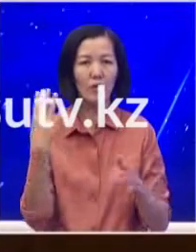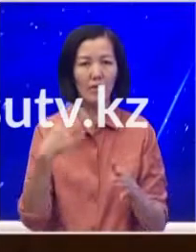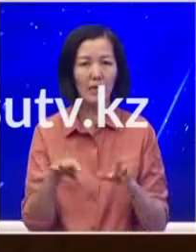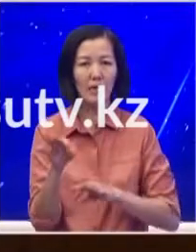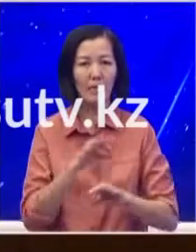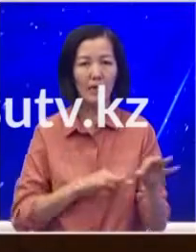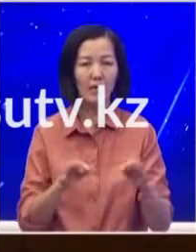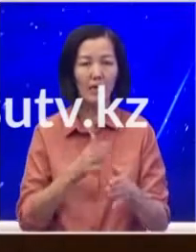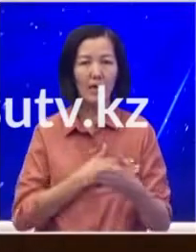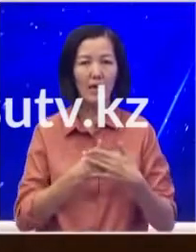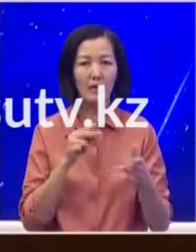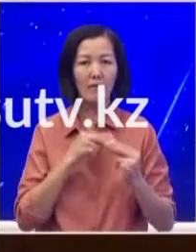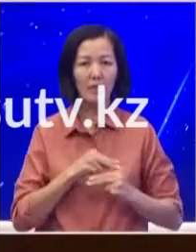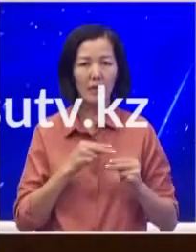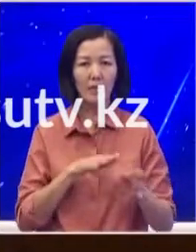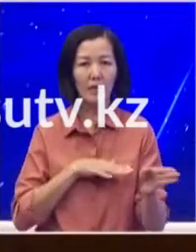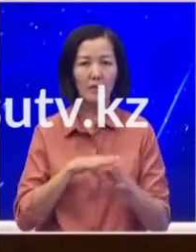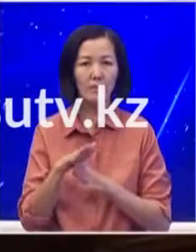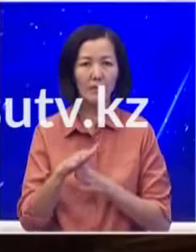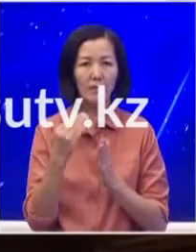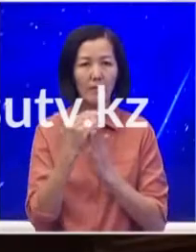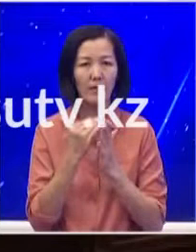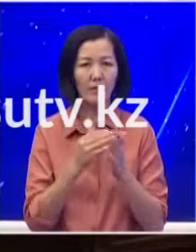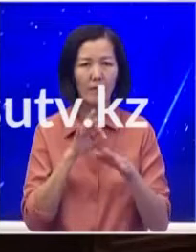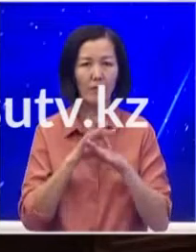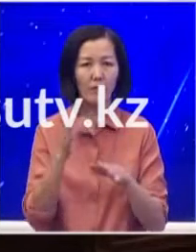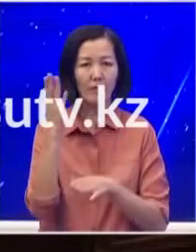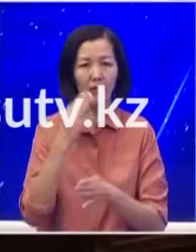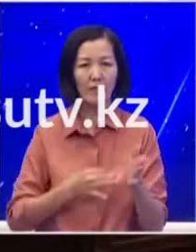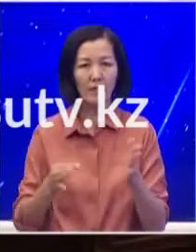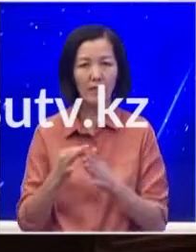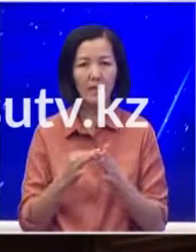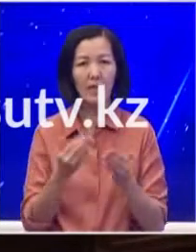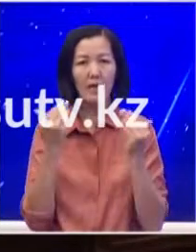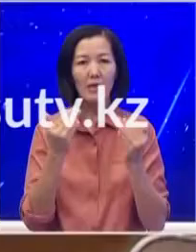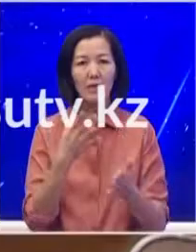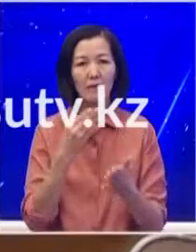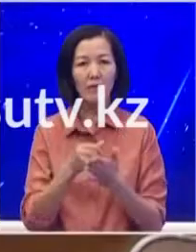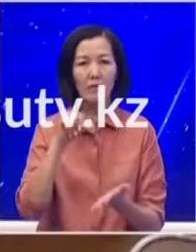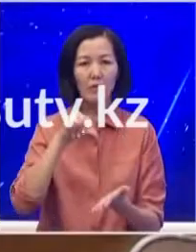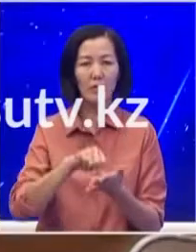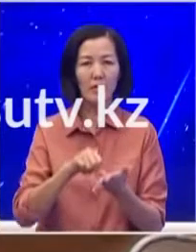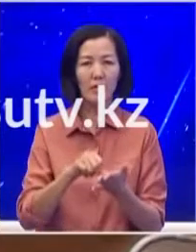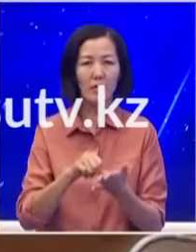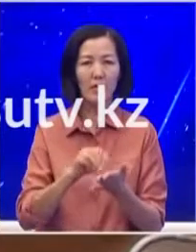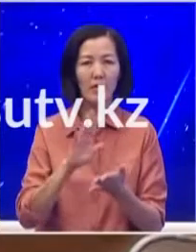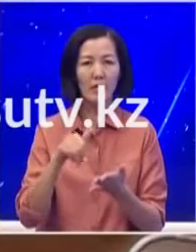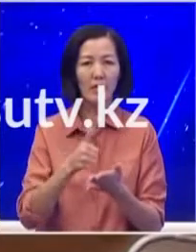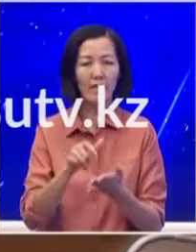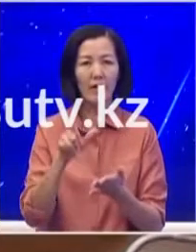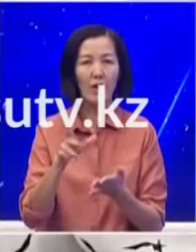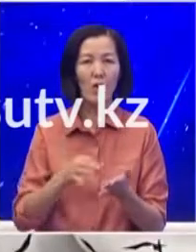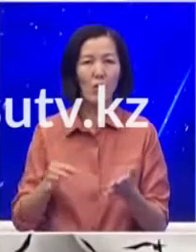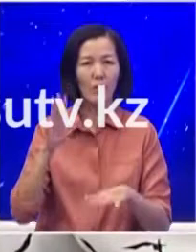40 проектов. Активная работа по исполнению данной программы ведется и в Алматинской области. Как отметил в своем выступлении глава региона Амандык